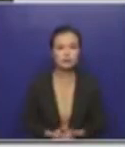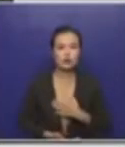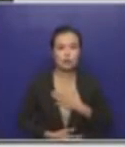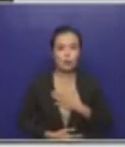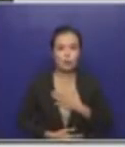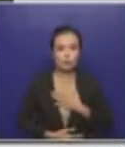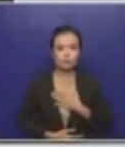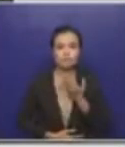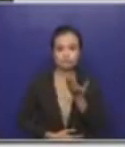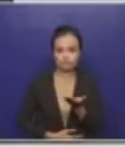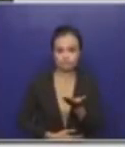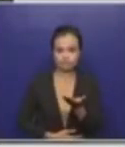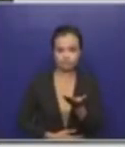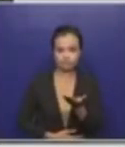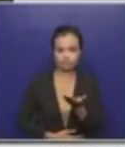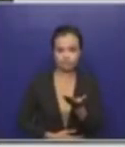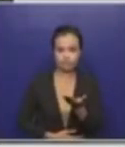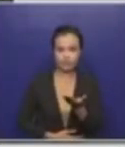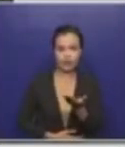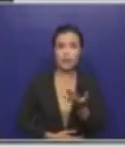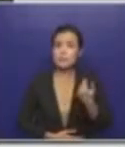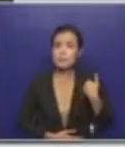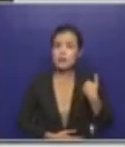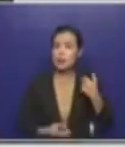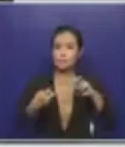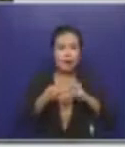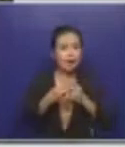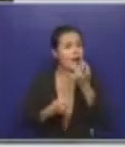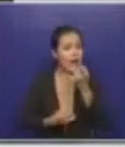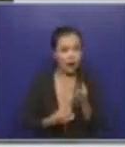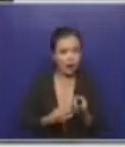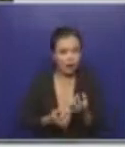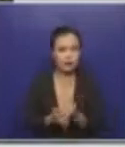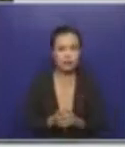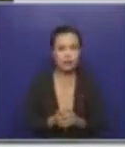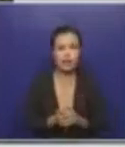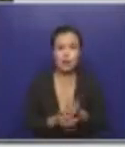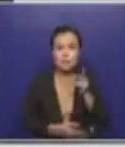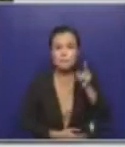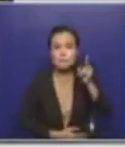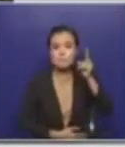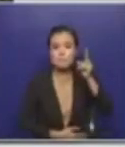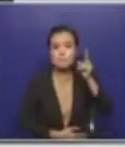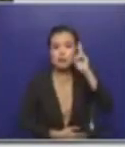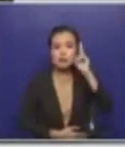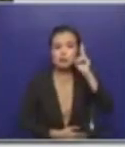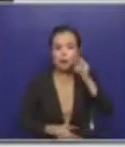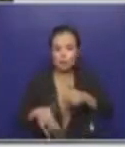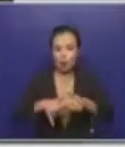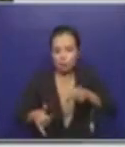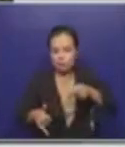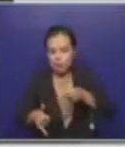ตแช่คำนี้ไว้ครับหากมีเหตุการณ์อะไรเกิดขึ้นนะครับขอให้หันปากกระบอกขึ้นฟ้าอย่าหันใส่ประชาช